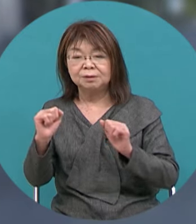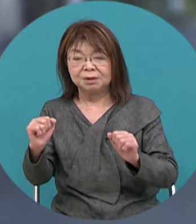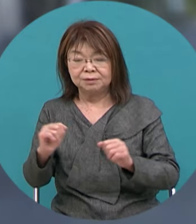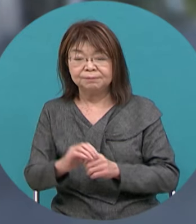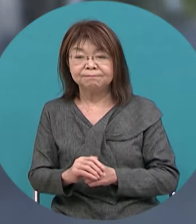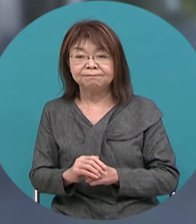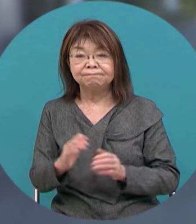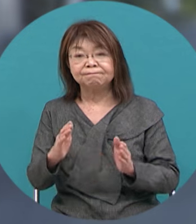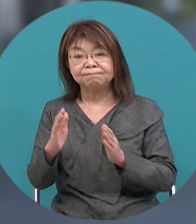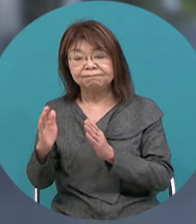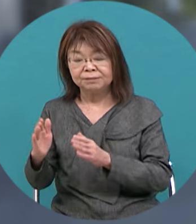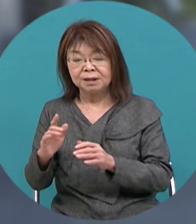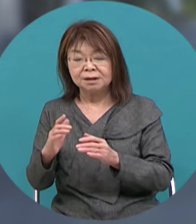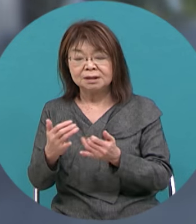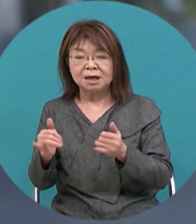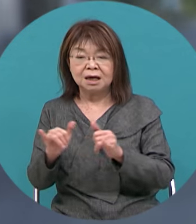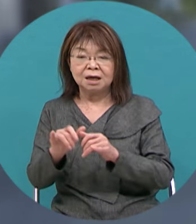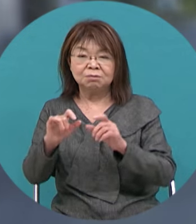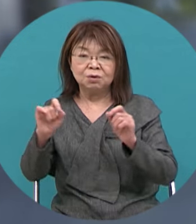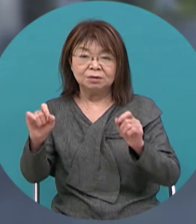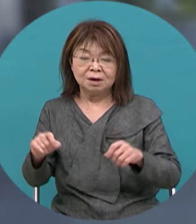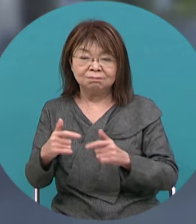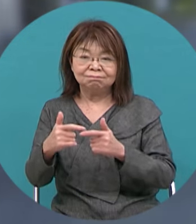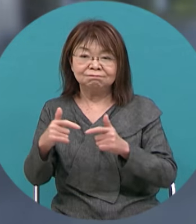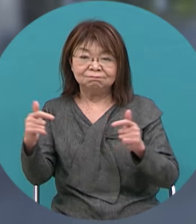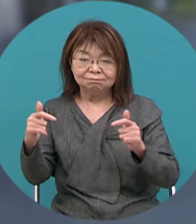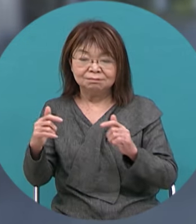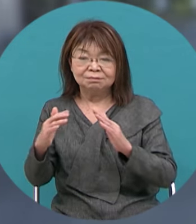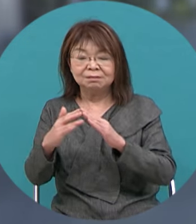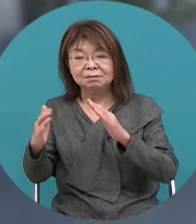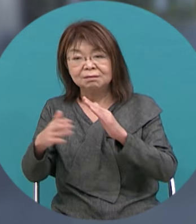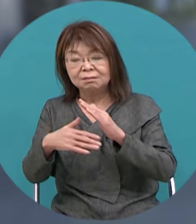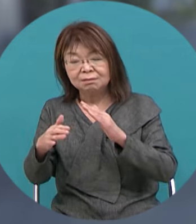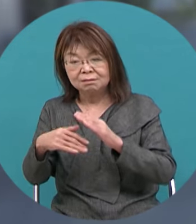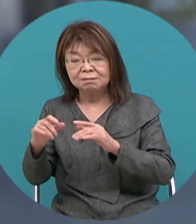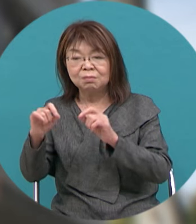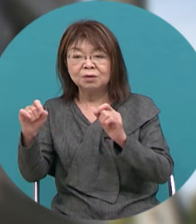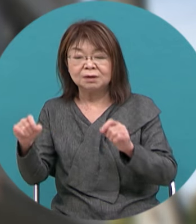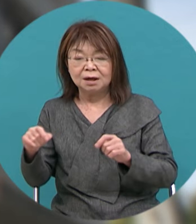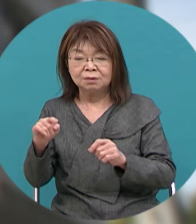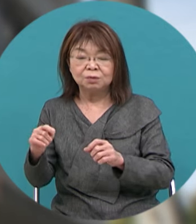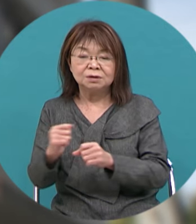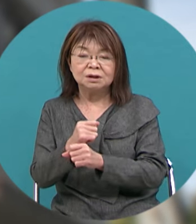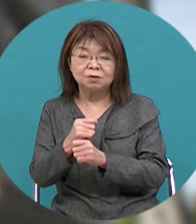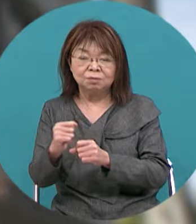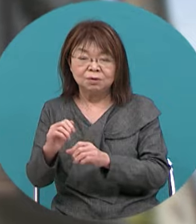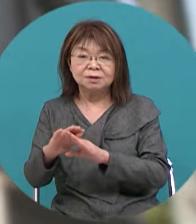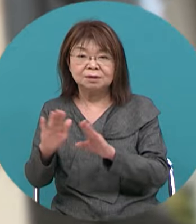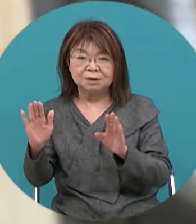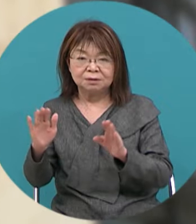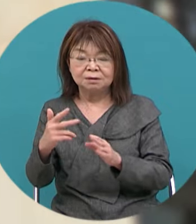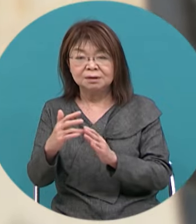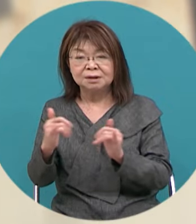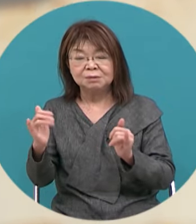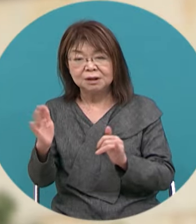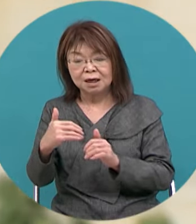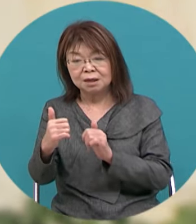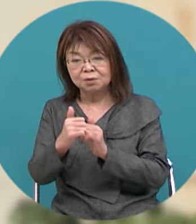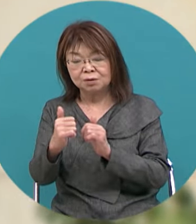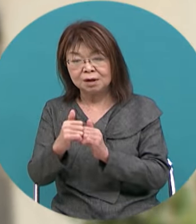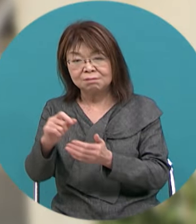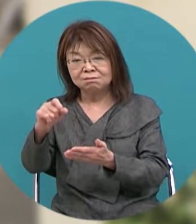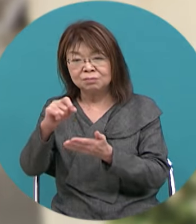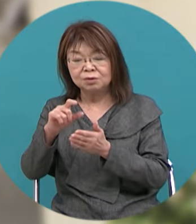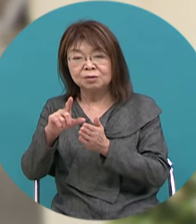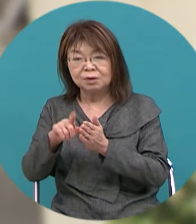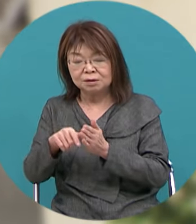年々増え続け、社会問題となっている空き家に関しての事業も、市民からの相談をワ